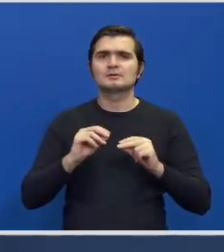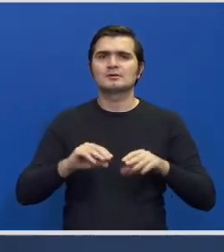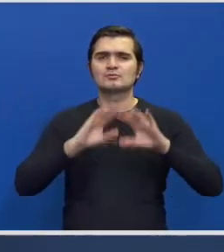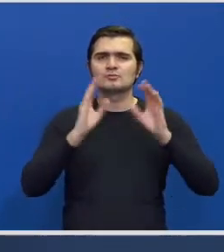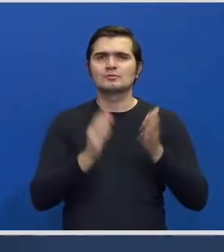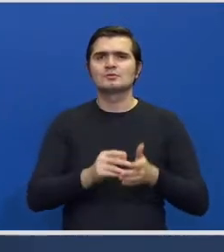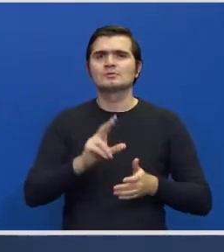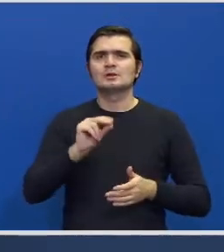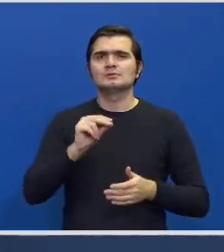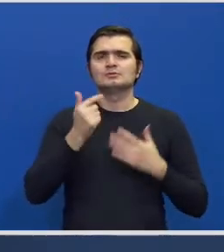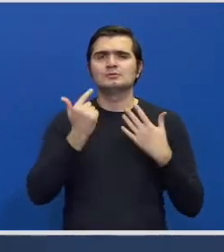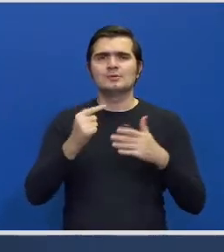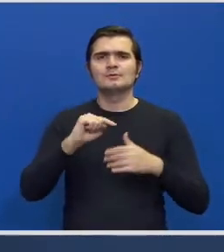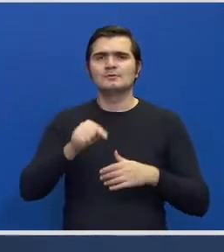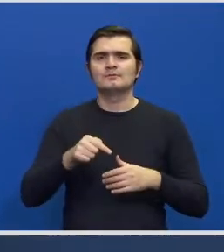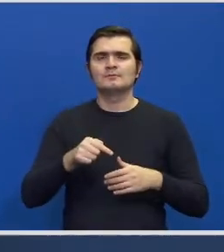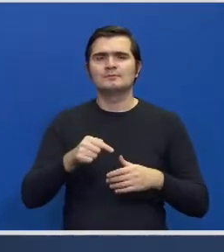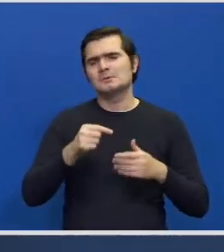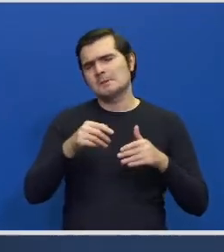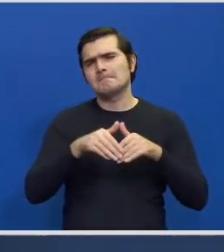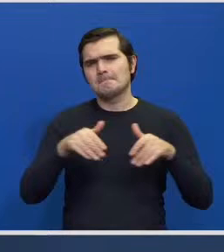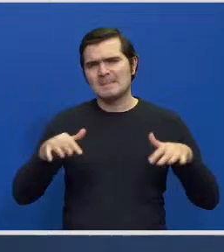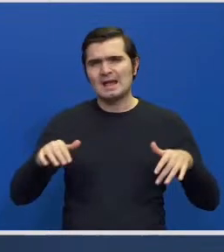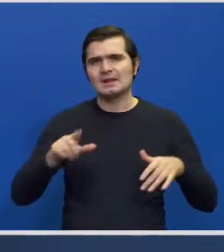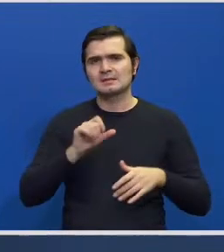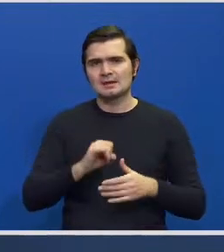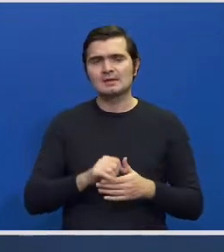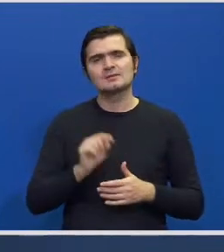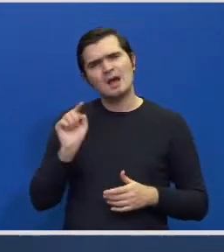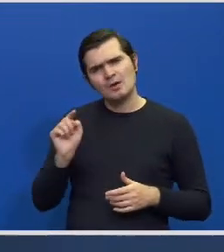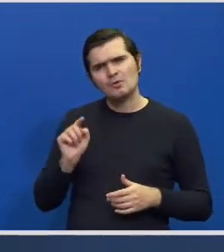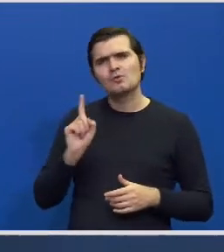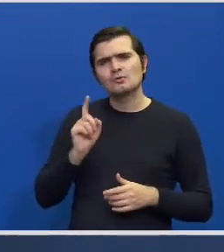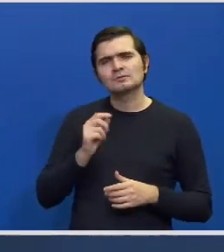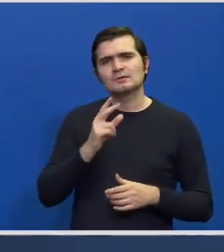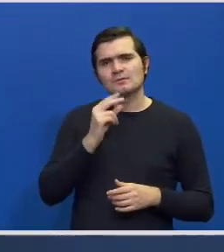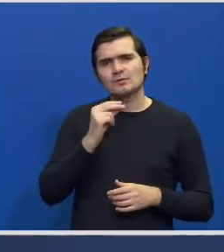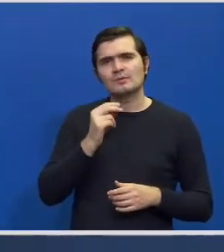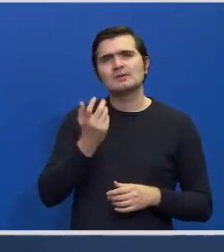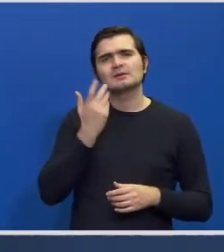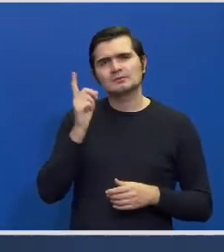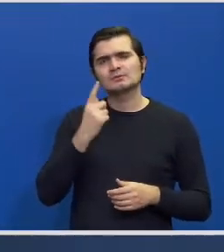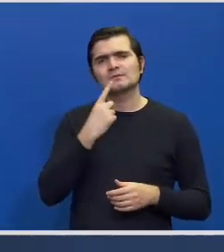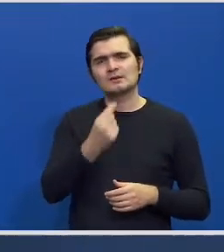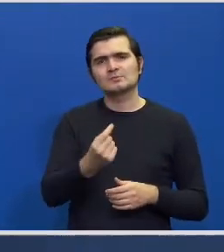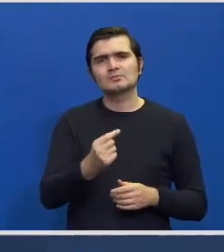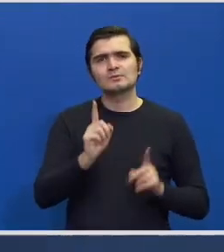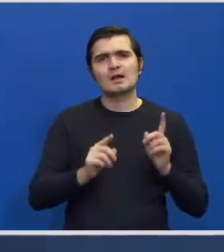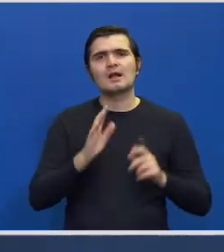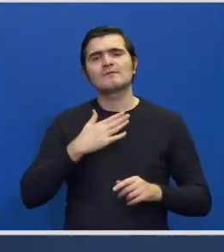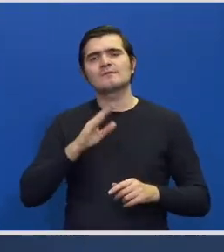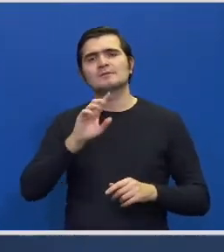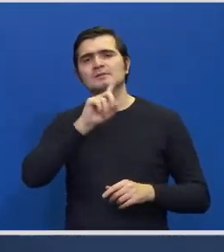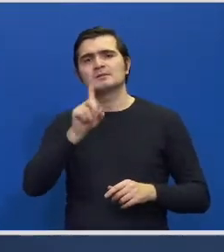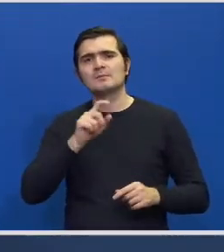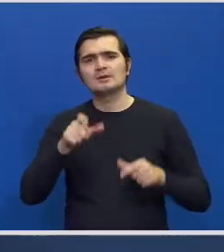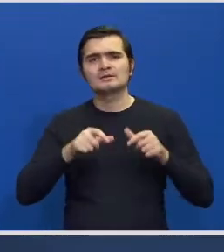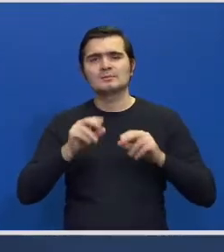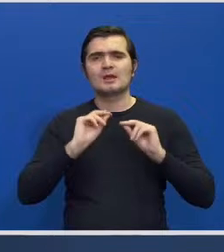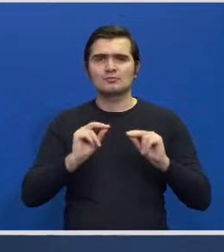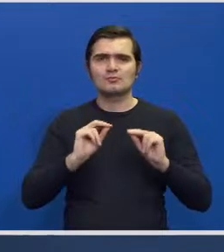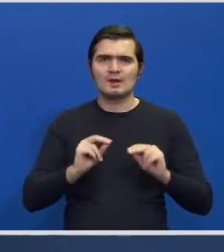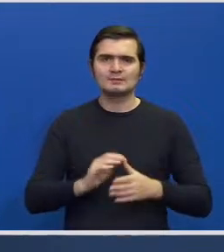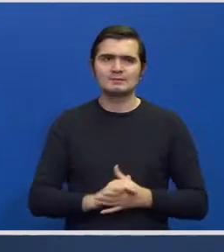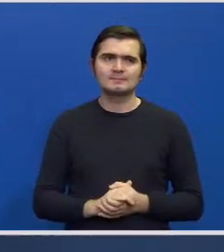cu o anvelopă totală de 37 de miliarde de lei, dar acolo o să fac referire când o să vă dau răspuns dacă